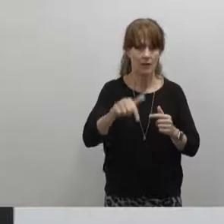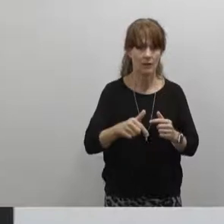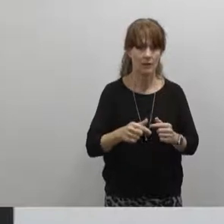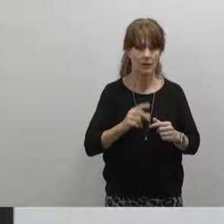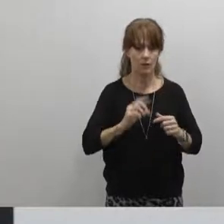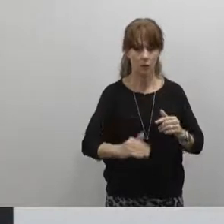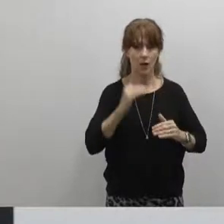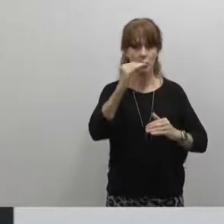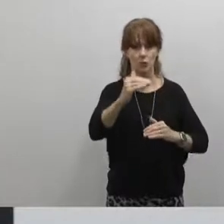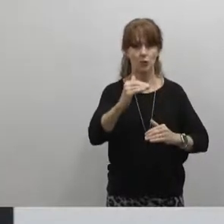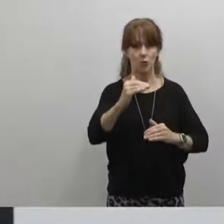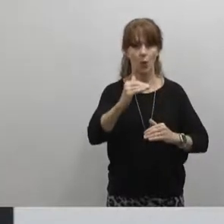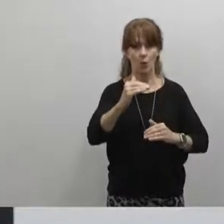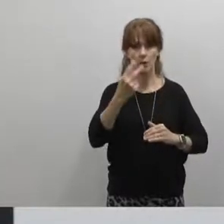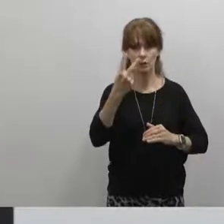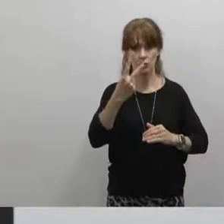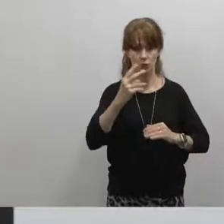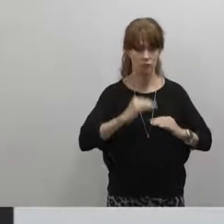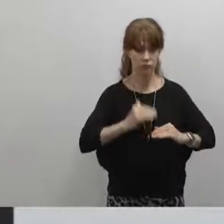chân trai châu rồi mình